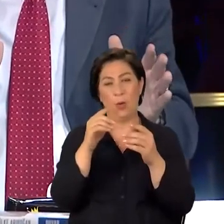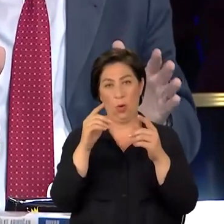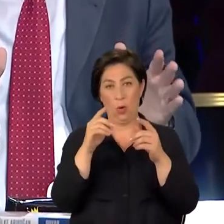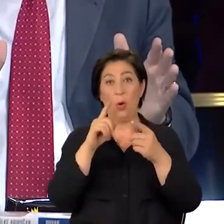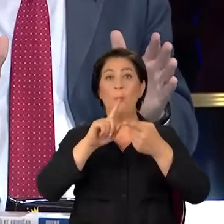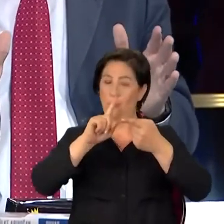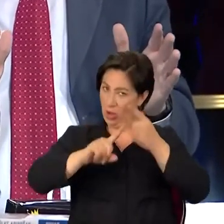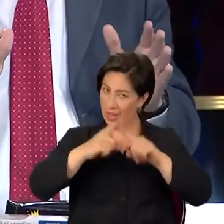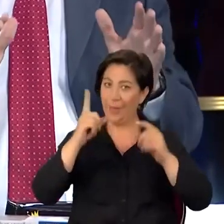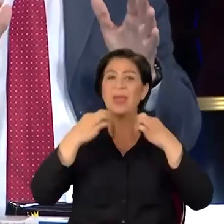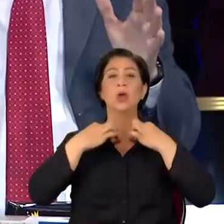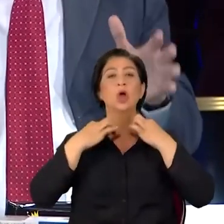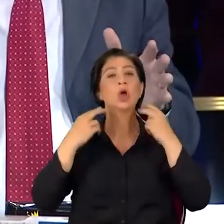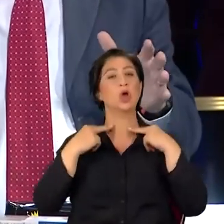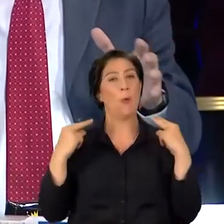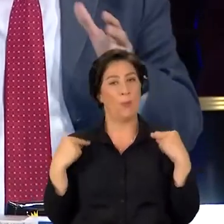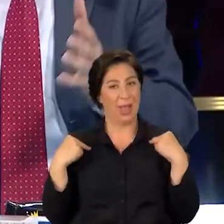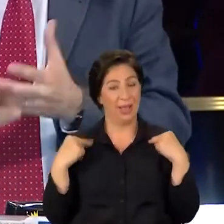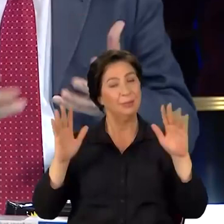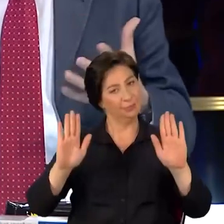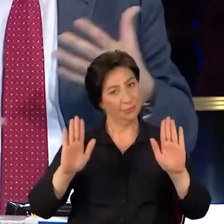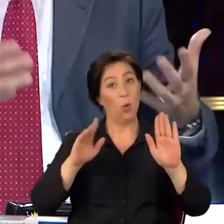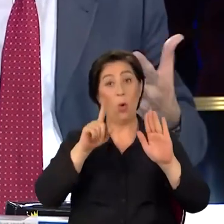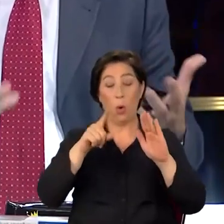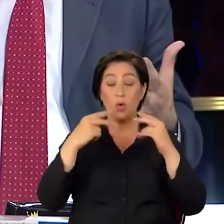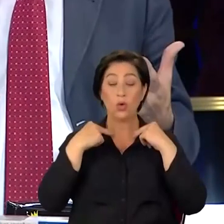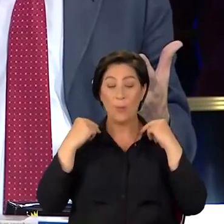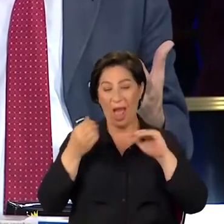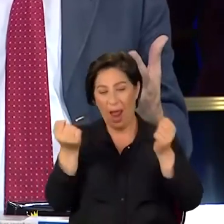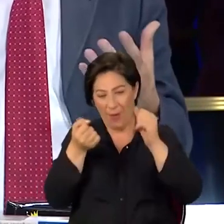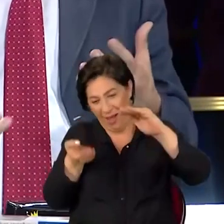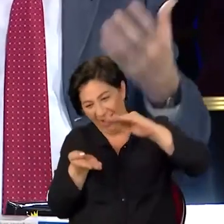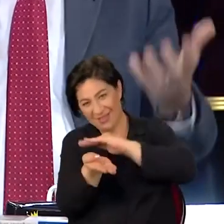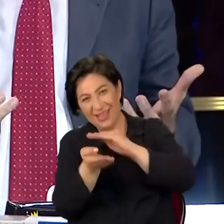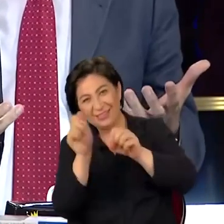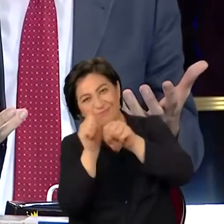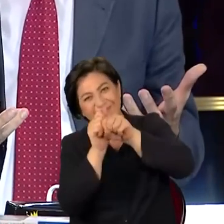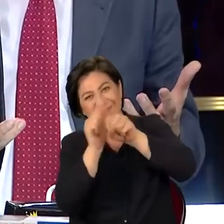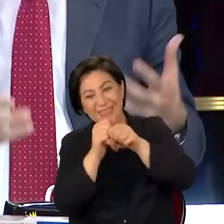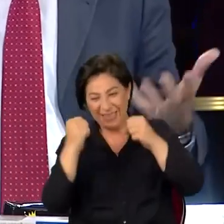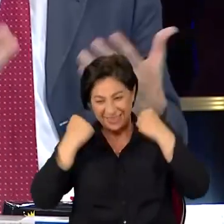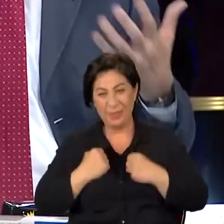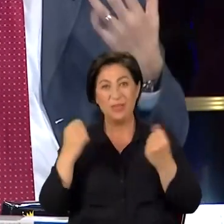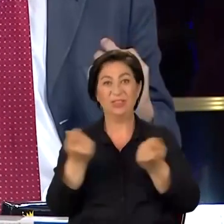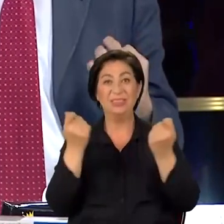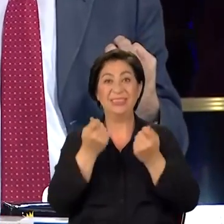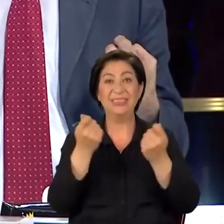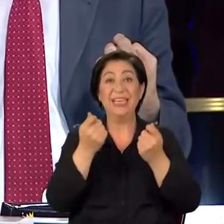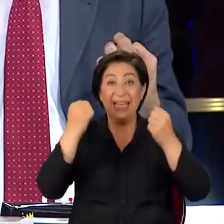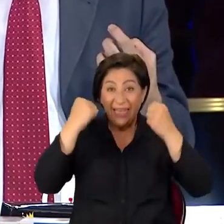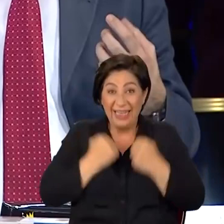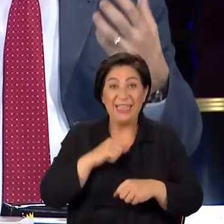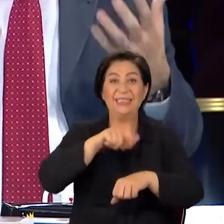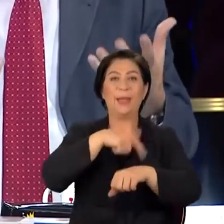gömlek olsun. O gömleği de arabanın altında çalışmış biri giymeye çalışsın ve giydiği sırada da